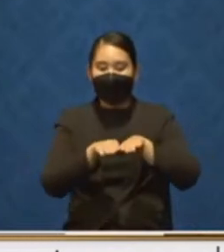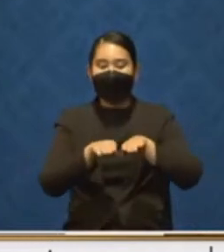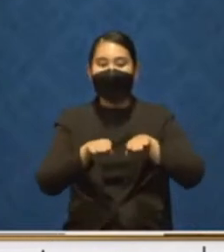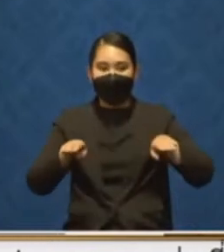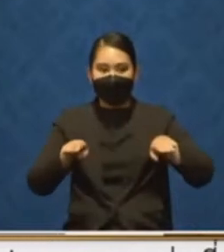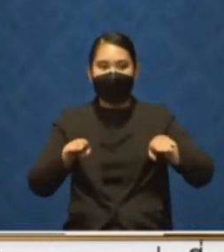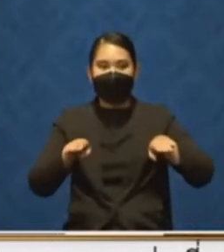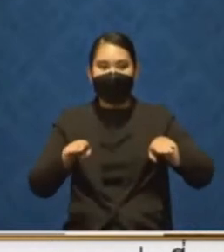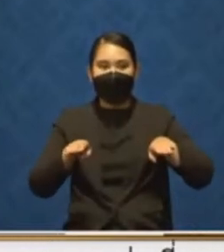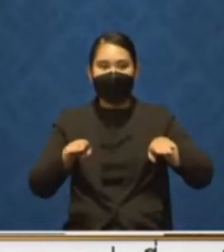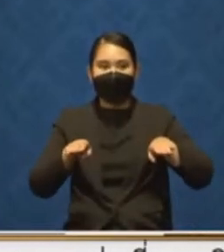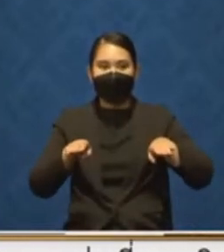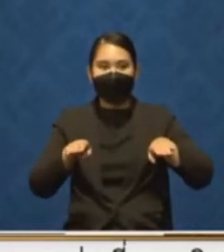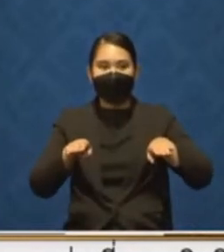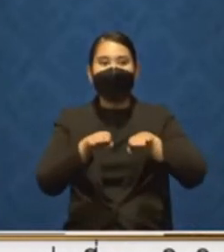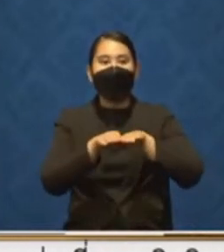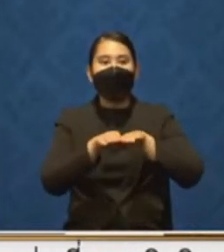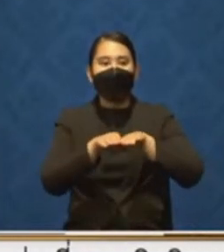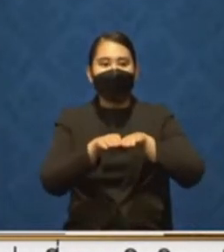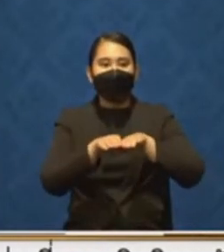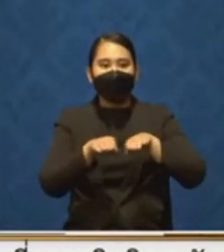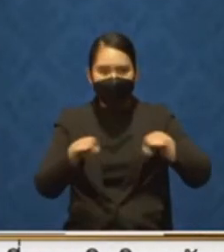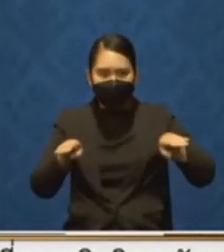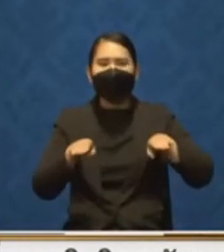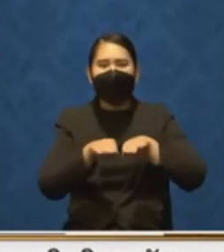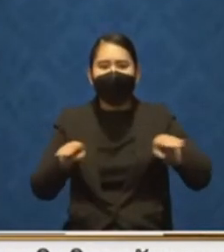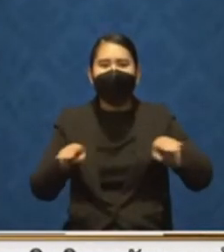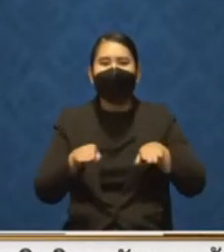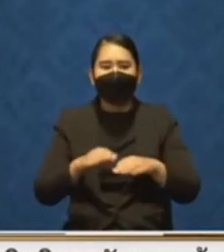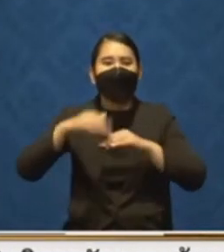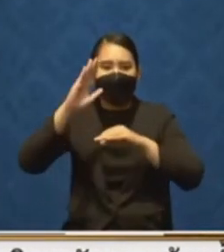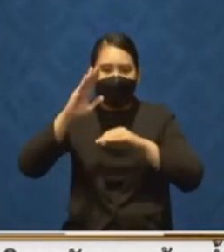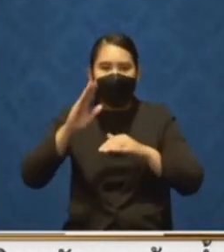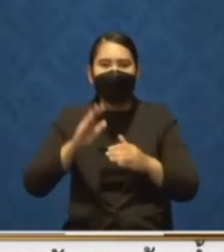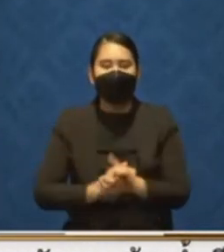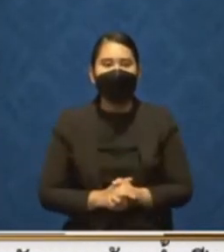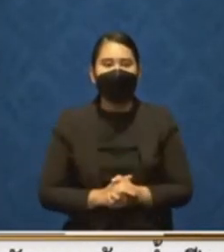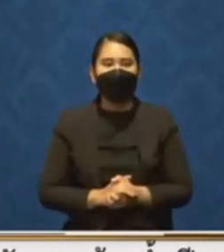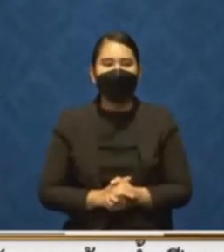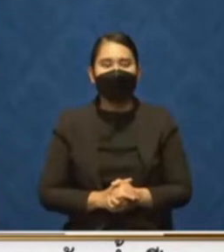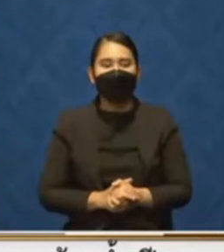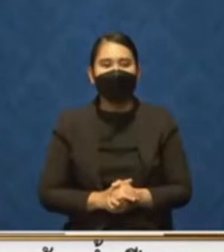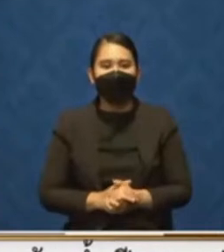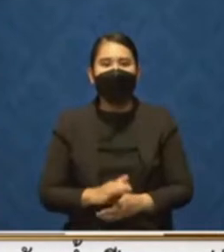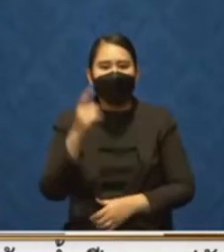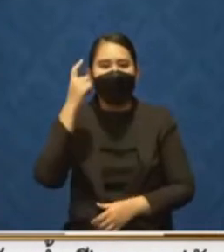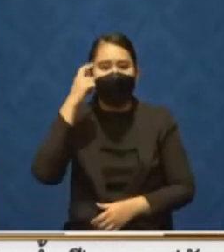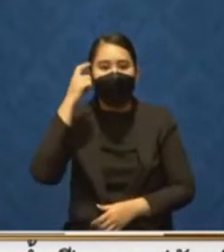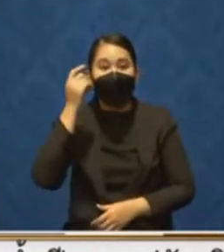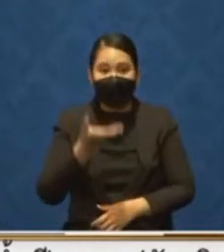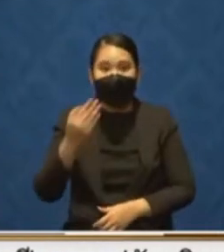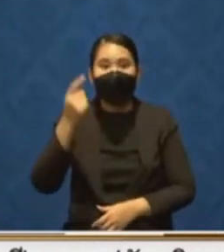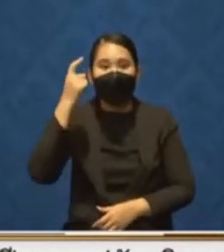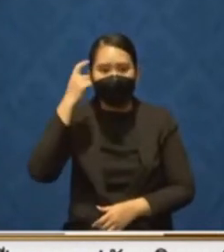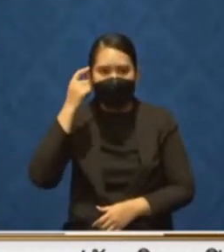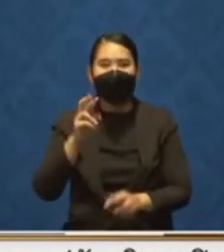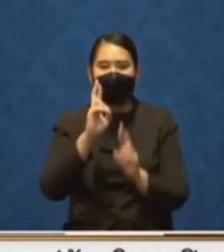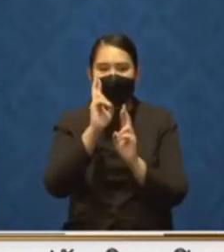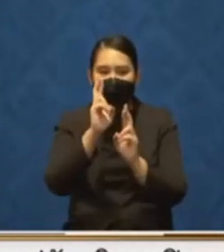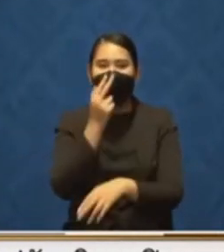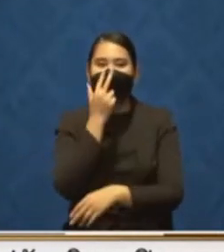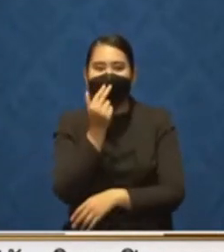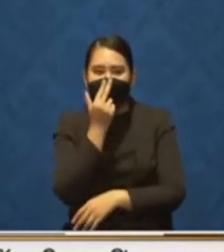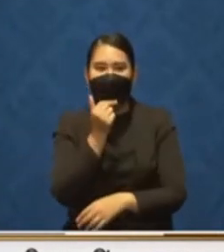สูงกว่าสูงสูงแบบสูงอ่ะกัดก็ก็ทั้งรู้หมอมโนกำลังอย่างที่สุดนะครับ